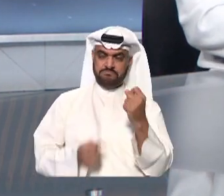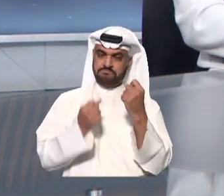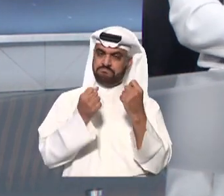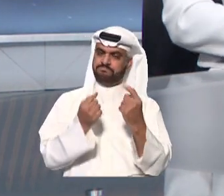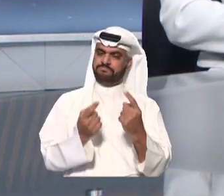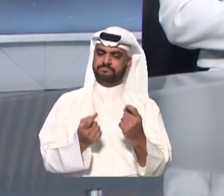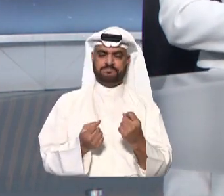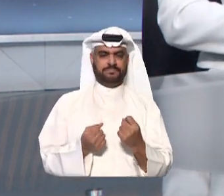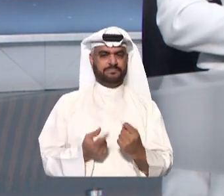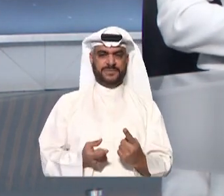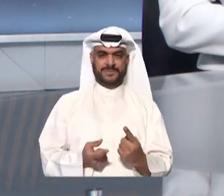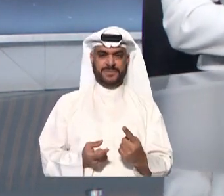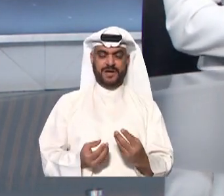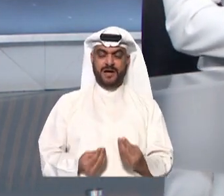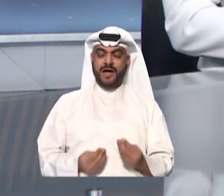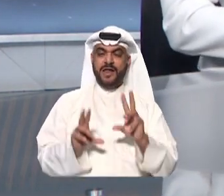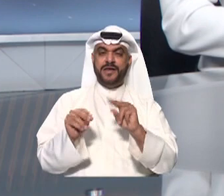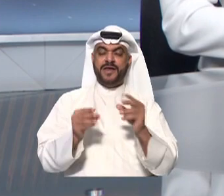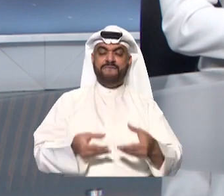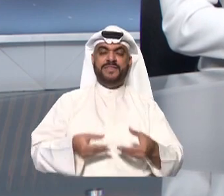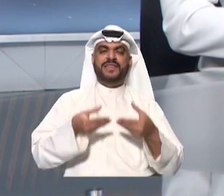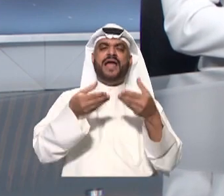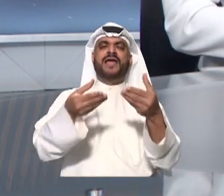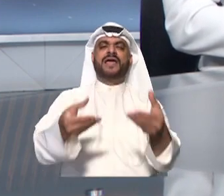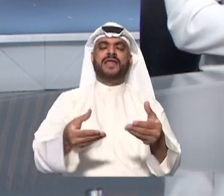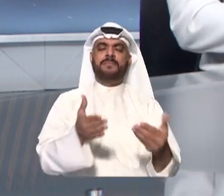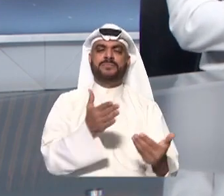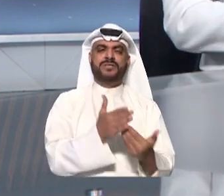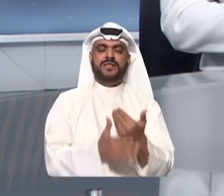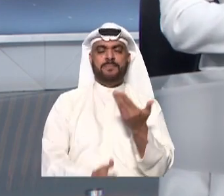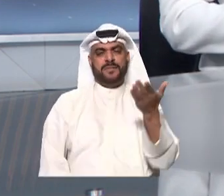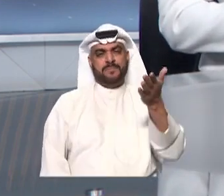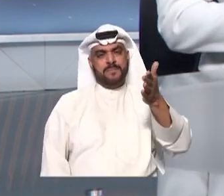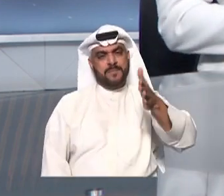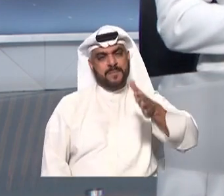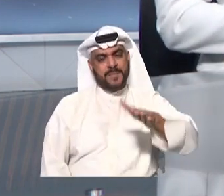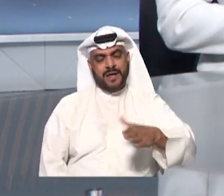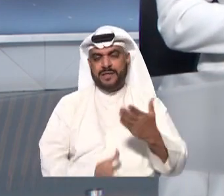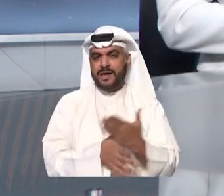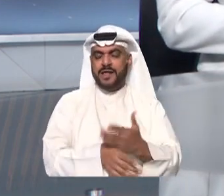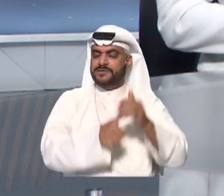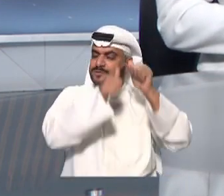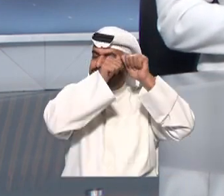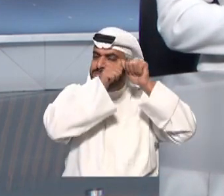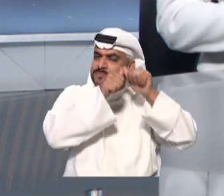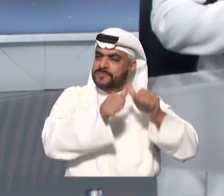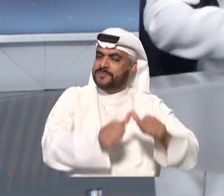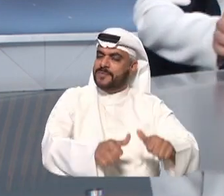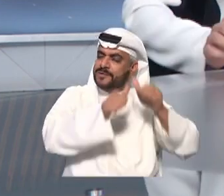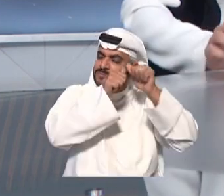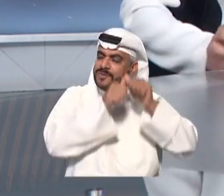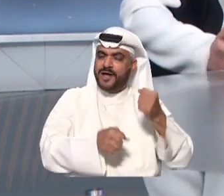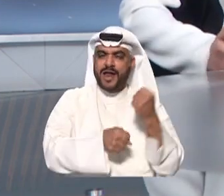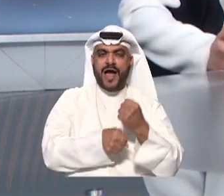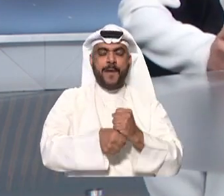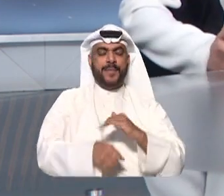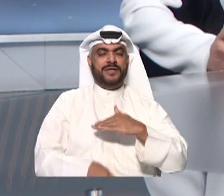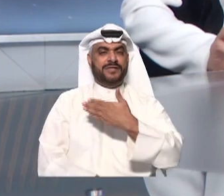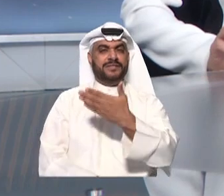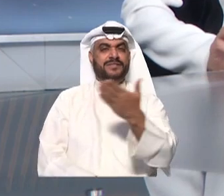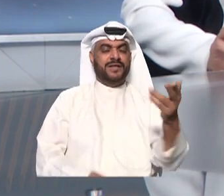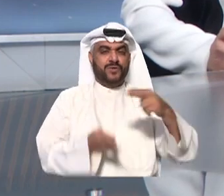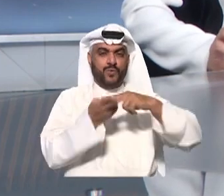تكريم جديد لسموه رحمه الله بعد وفاته، وذلك عرفانا بدوره الكبير في مجال الإنسانية